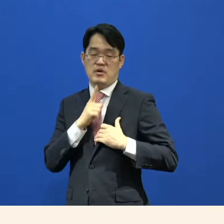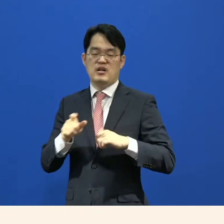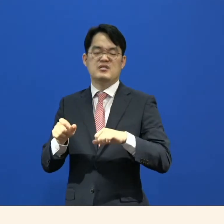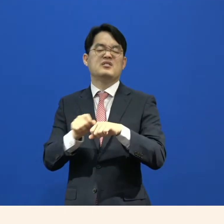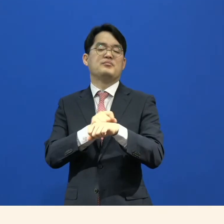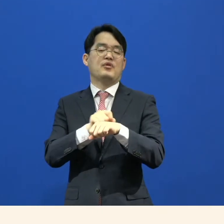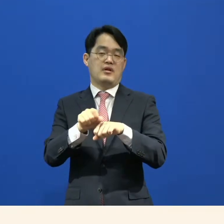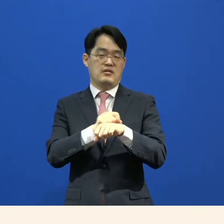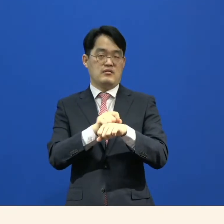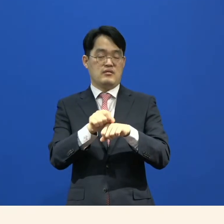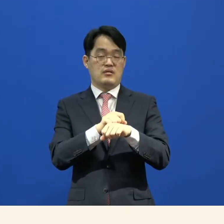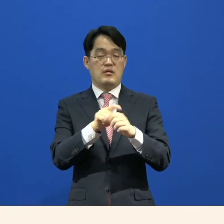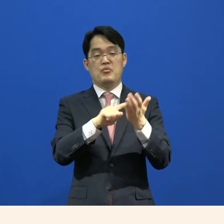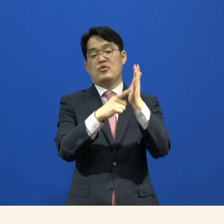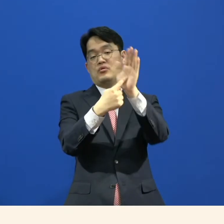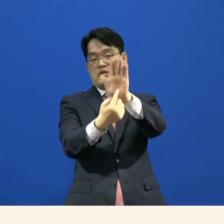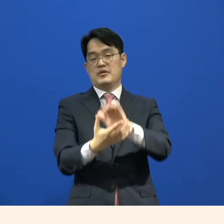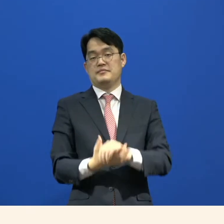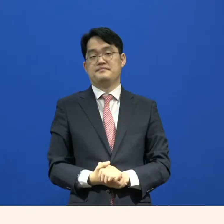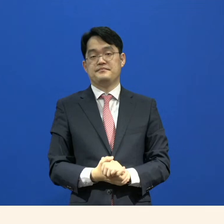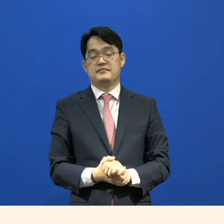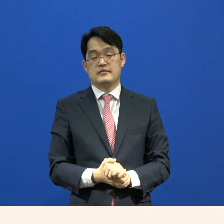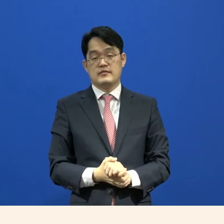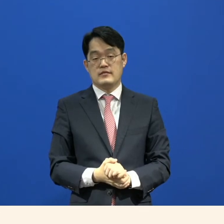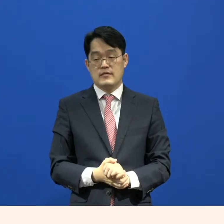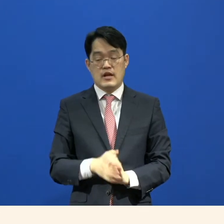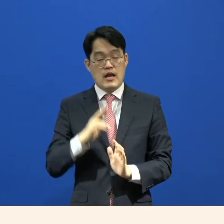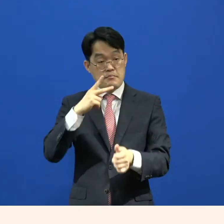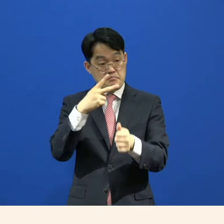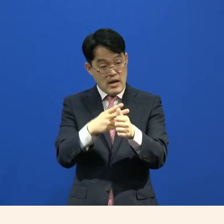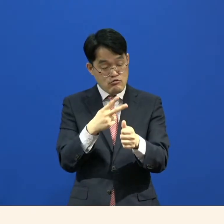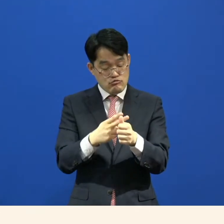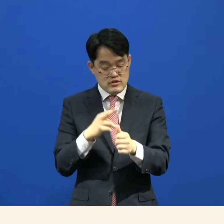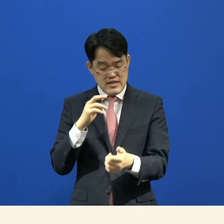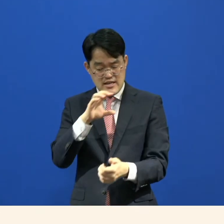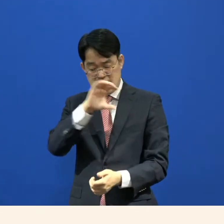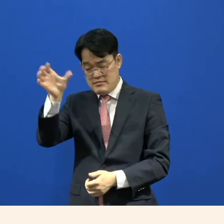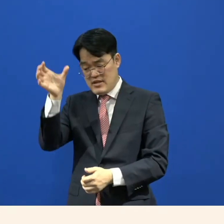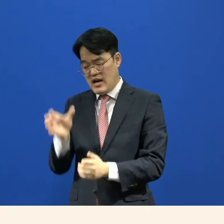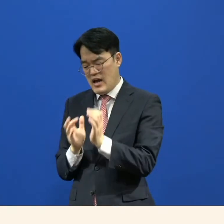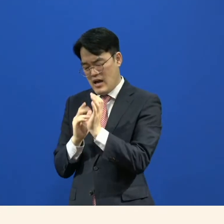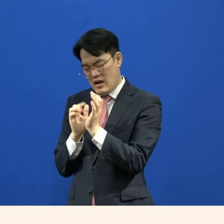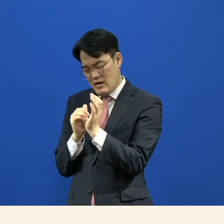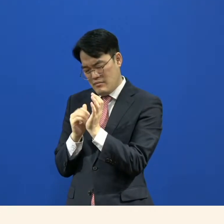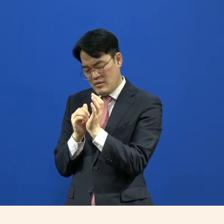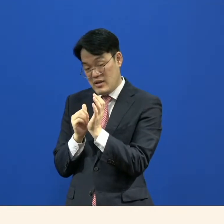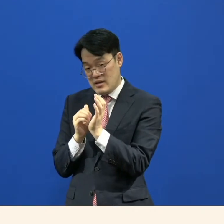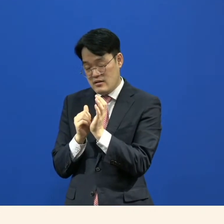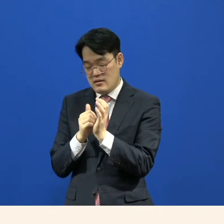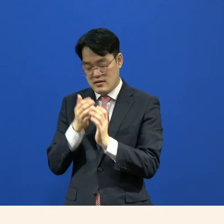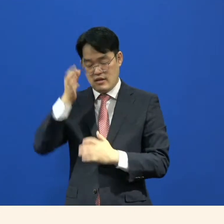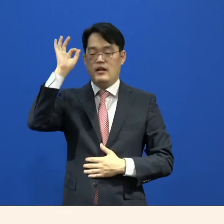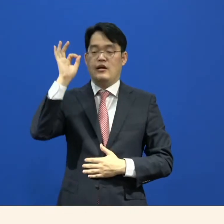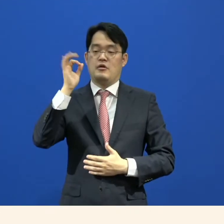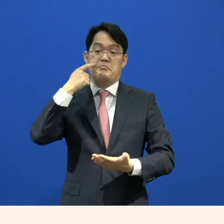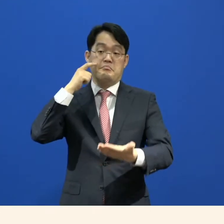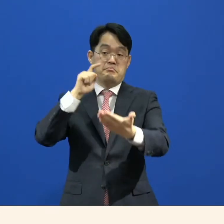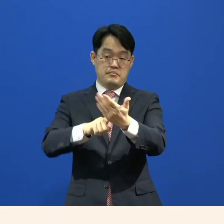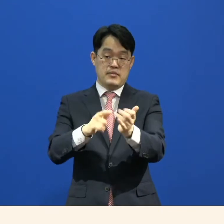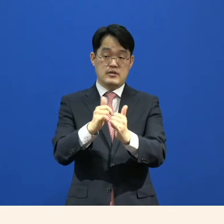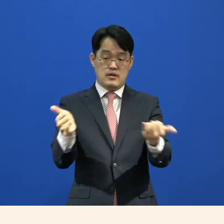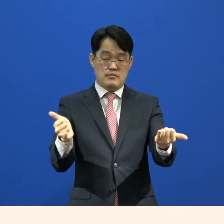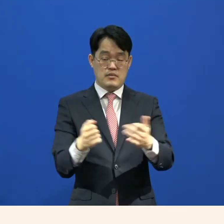이것은 매우 단호한 선포입니다. 그런 십자가의 비밀을 깨달은 사람, 발견한 사람, 그냥